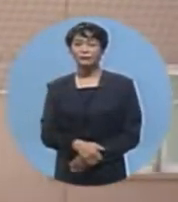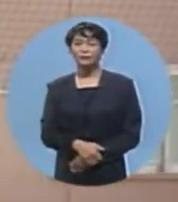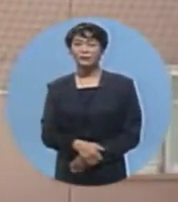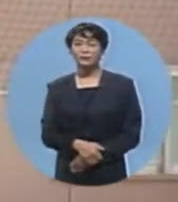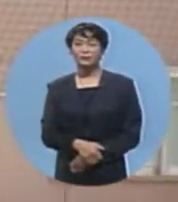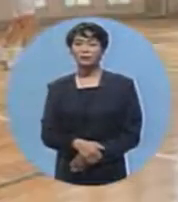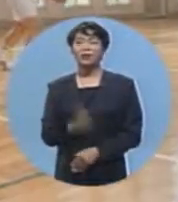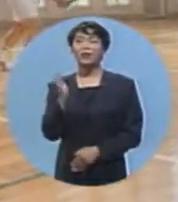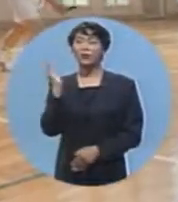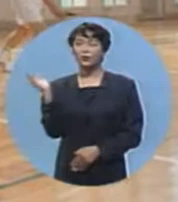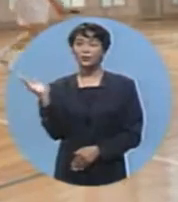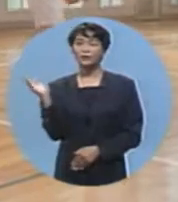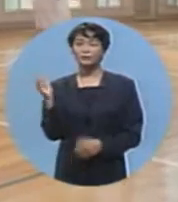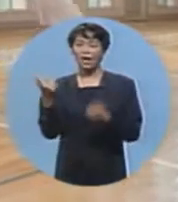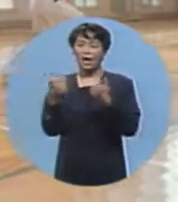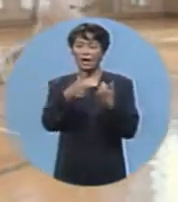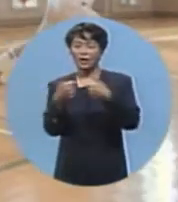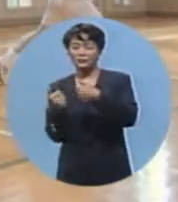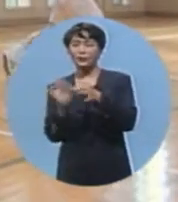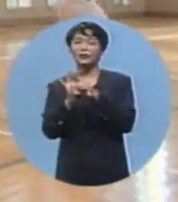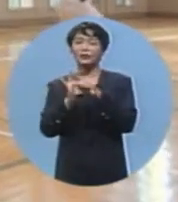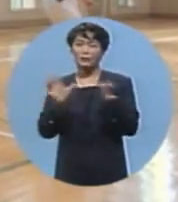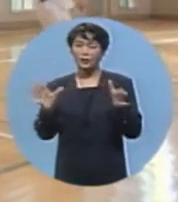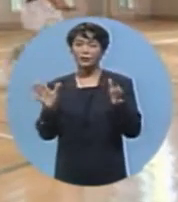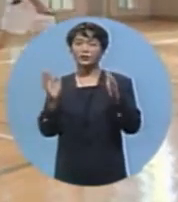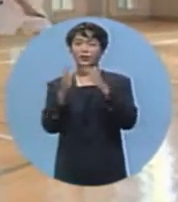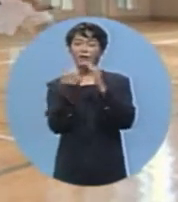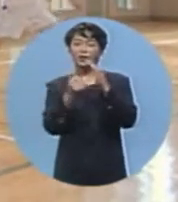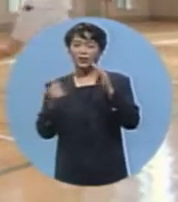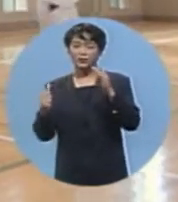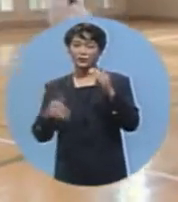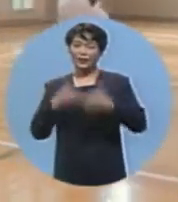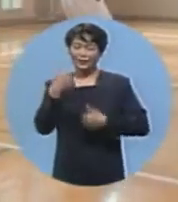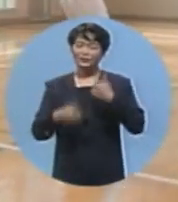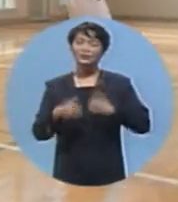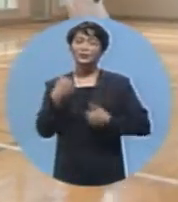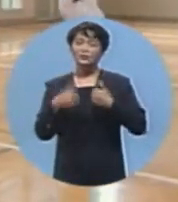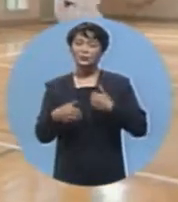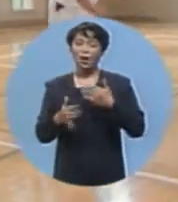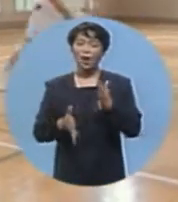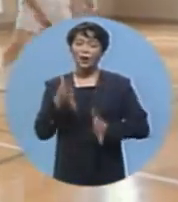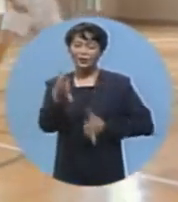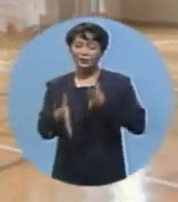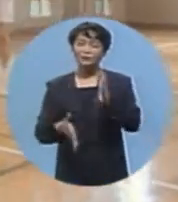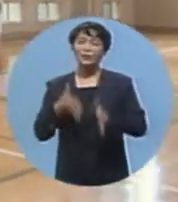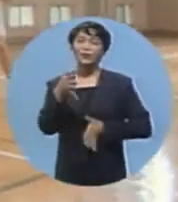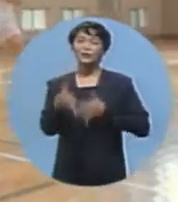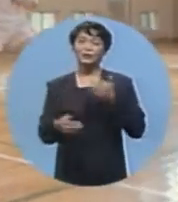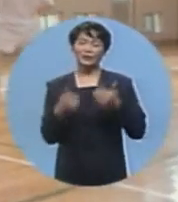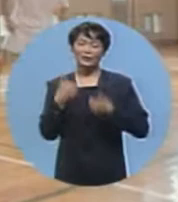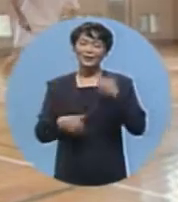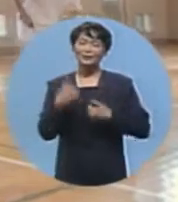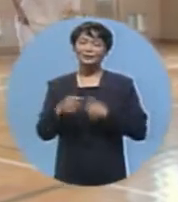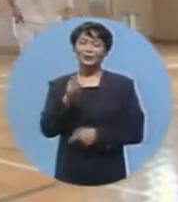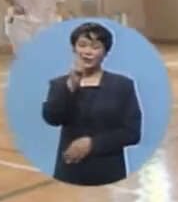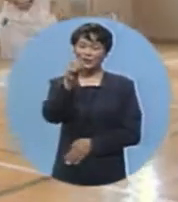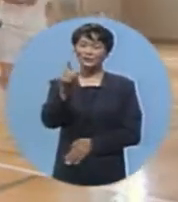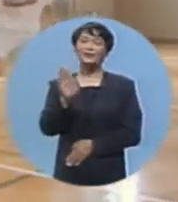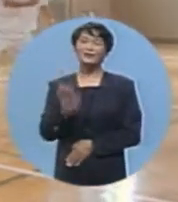こうやって勝敗を別にしてファミリーで楽しむというのもスポーツの楽しみの一つかもしれません